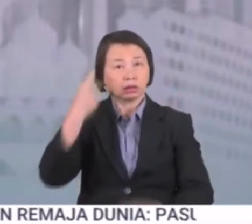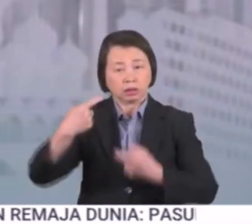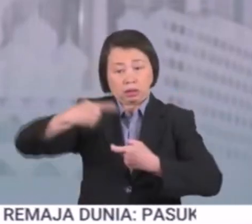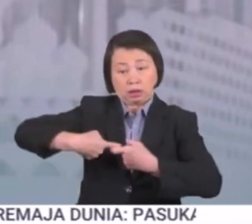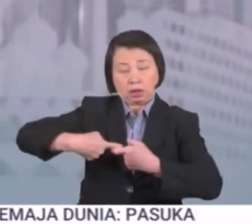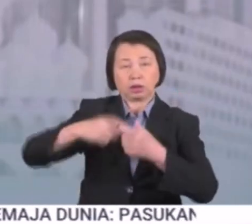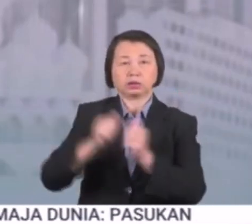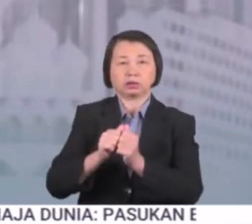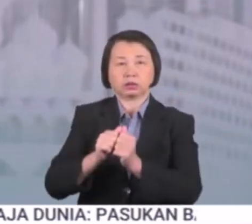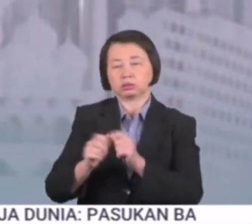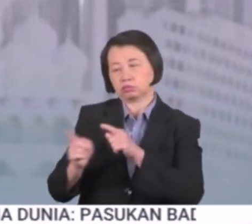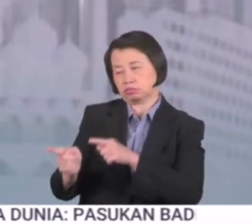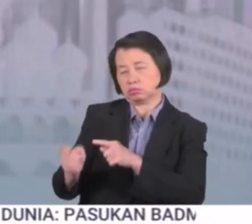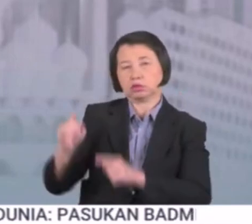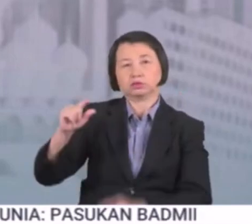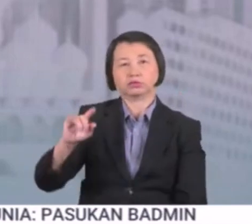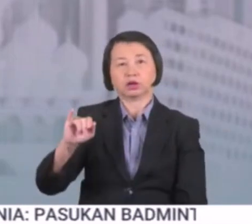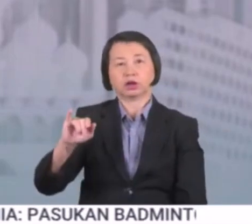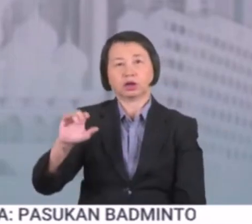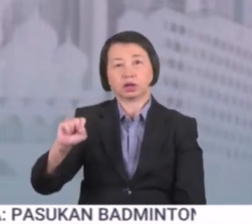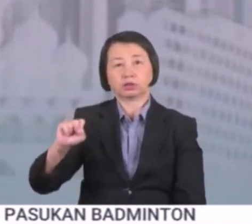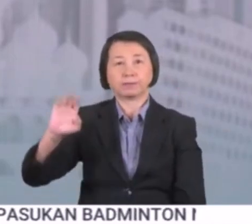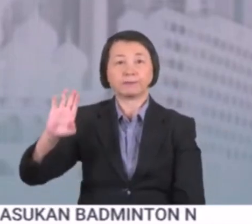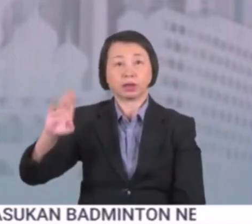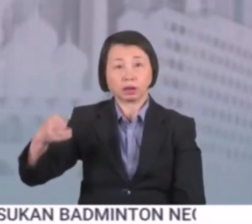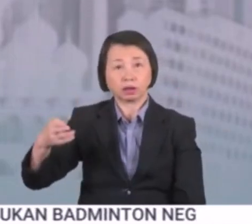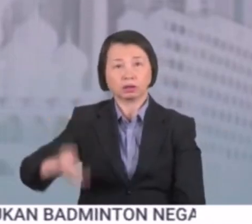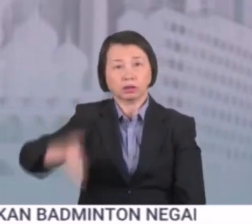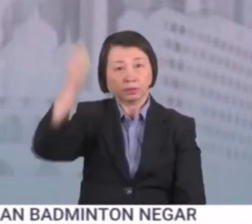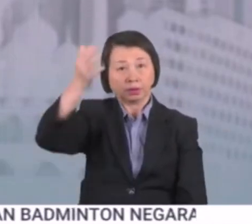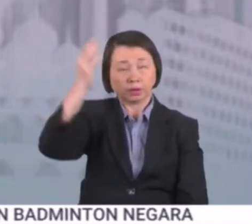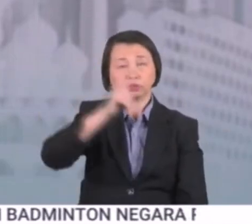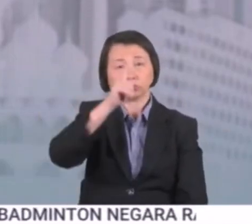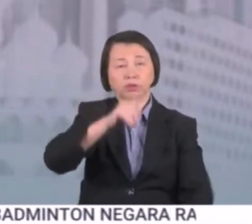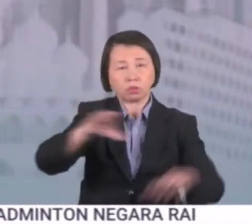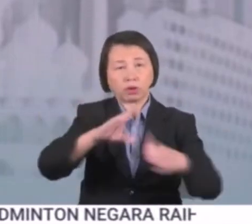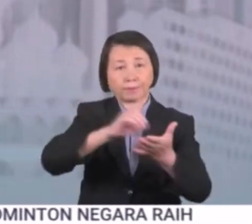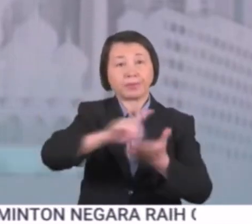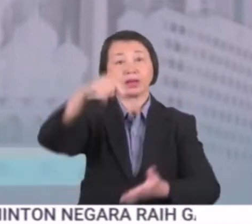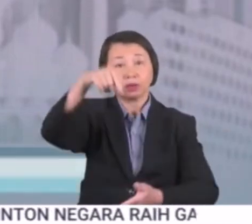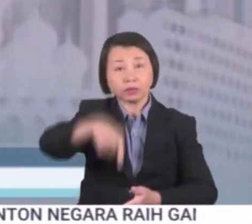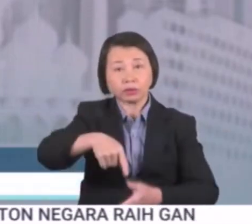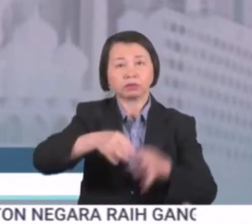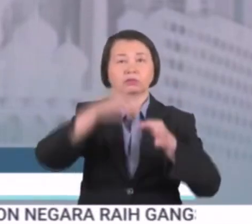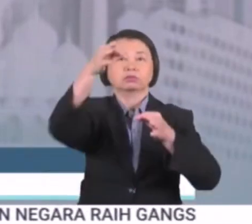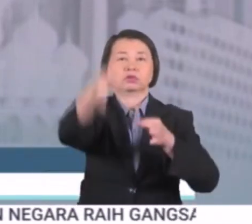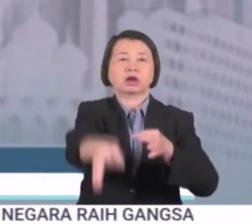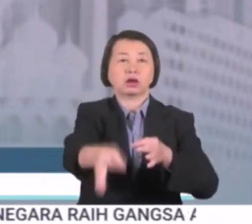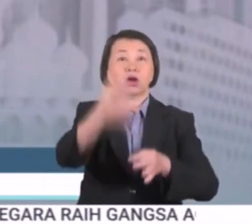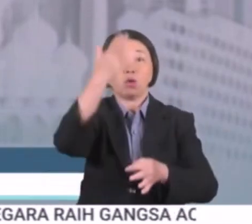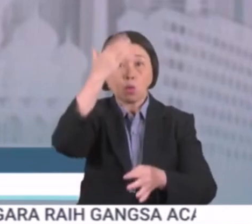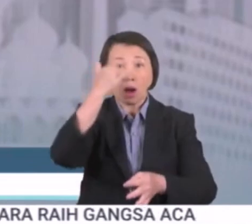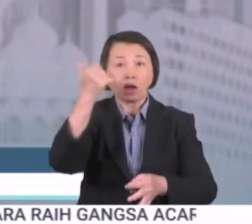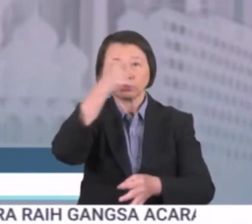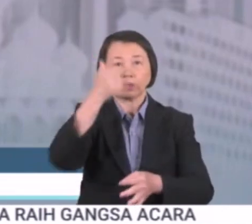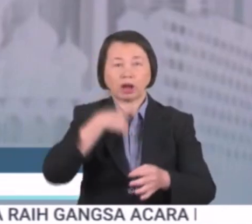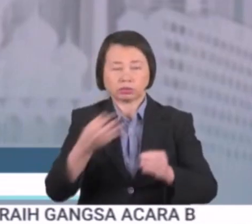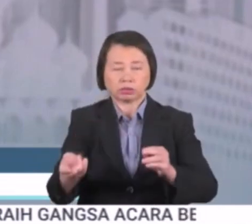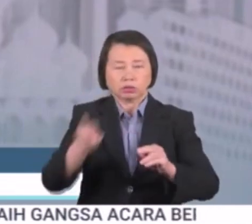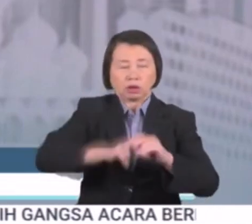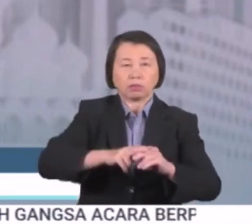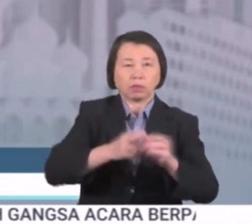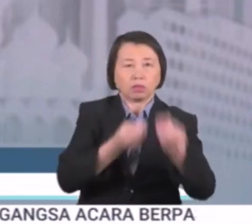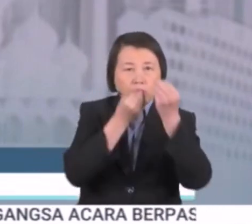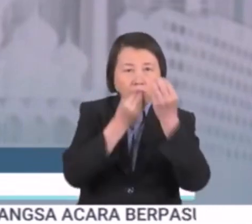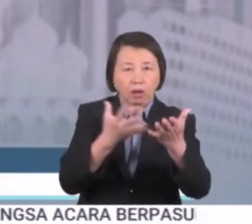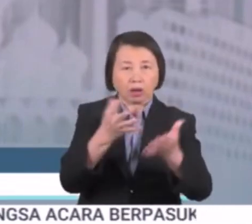dikaitkan dengan GISBH. Pembentangan yang sepatutnya dibuat minggu ini ditangguhkan susulan terdapat penambahan